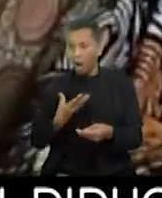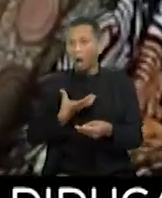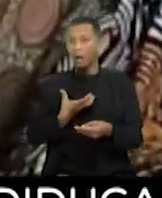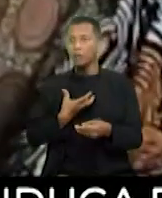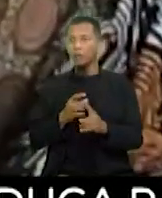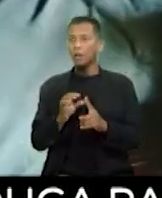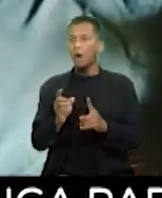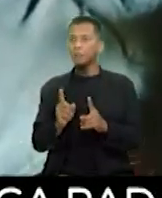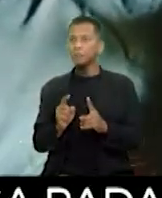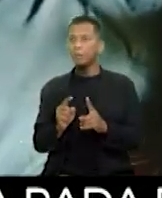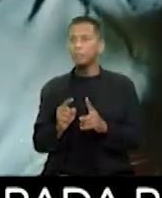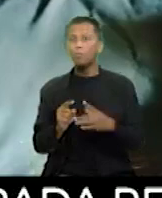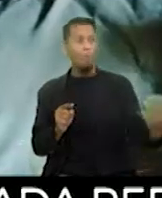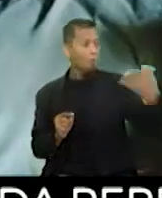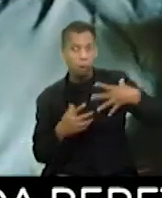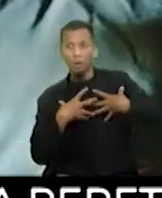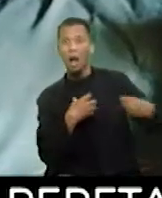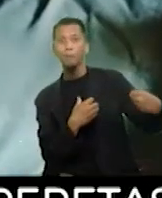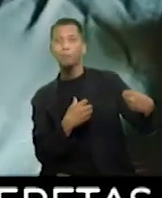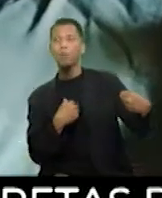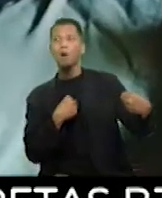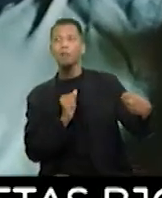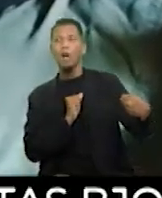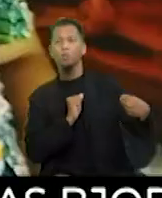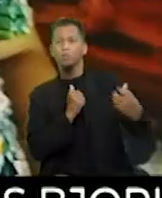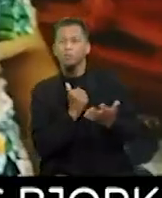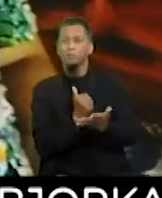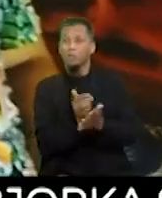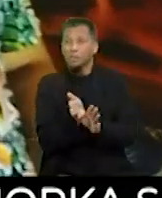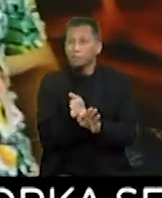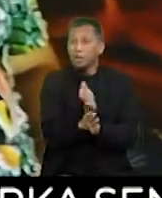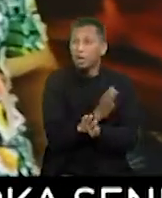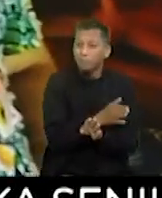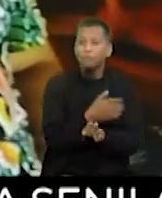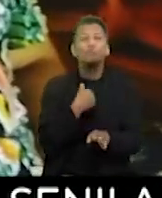iseng belaka dan tidak menyangka berdampak pada penetapan dirinya sebagai tersangka.